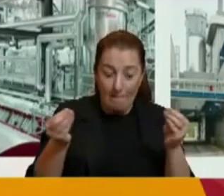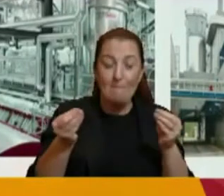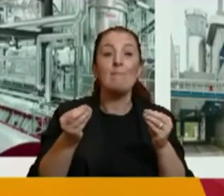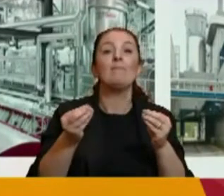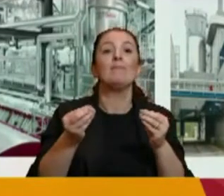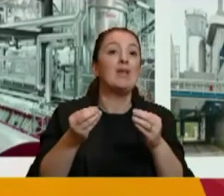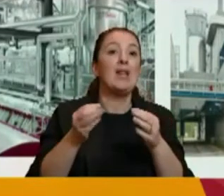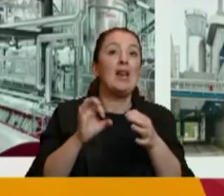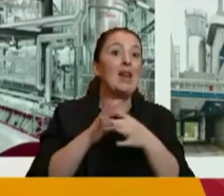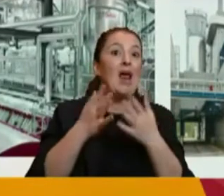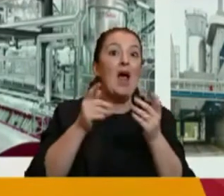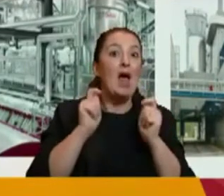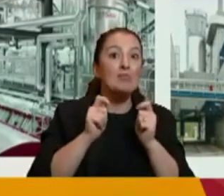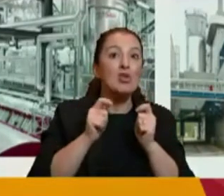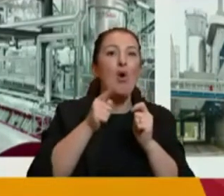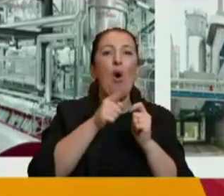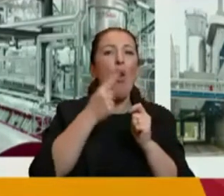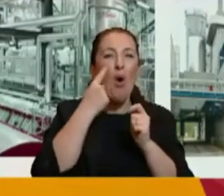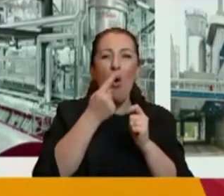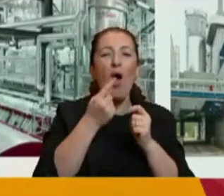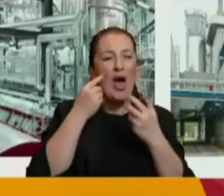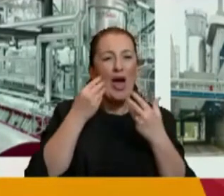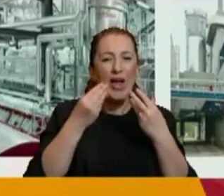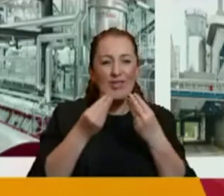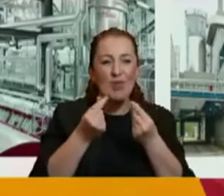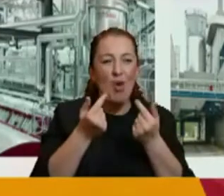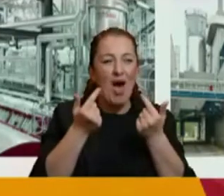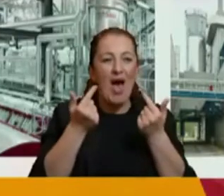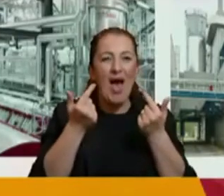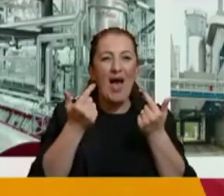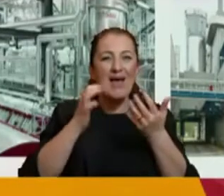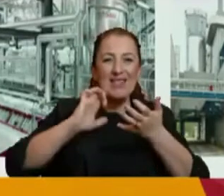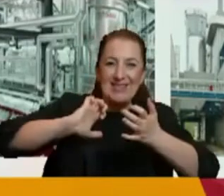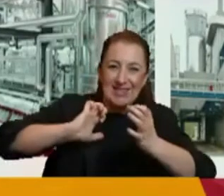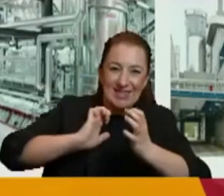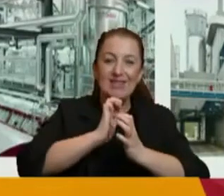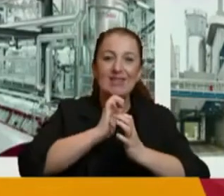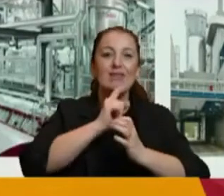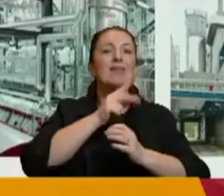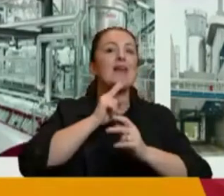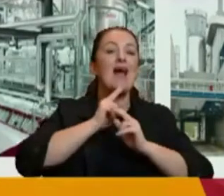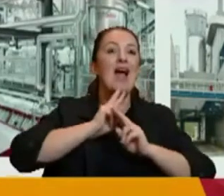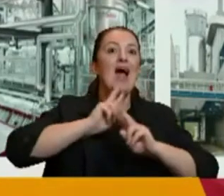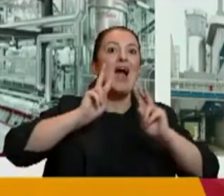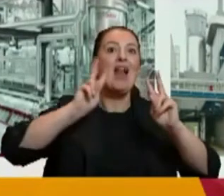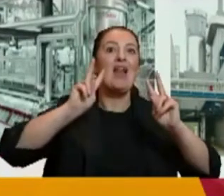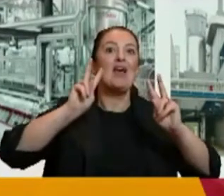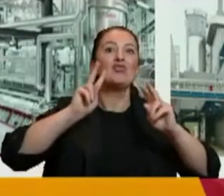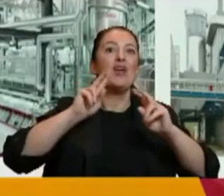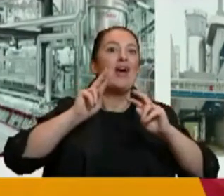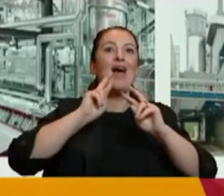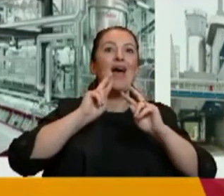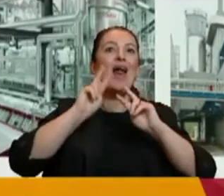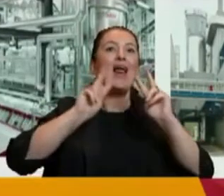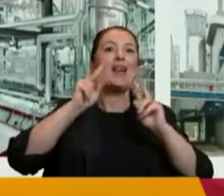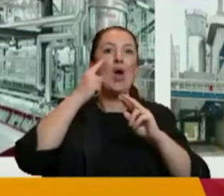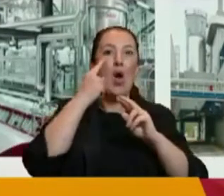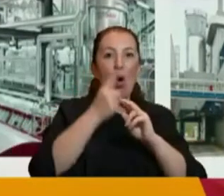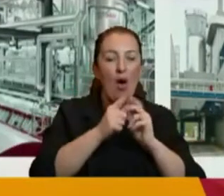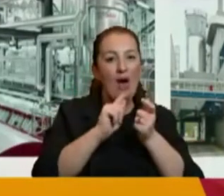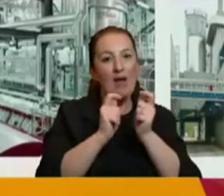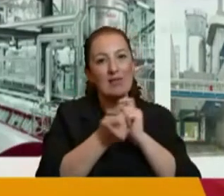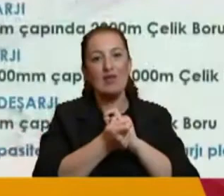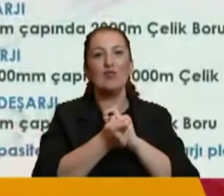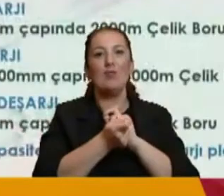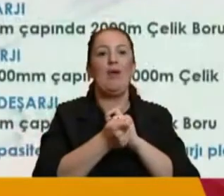arıyoruz Yani bunların hacimlerinde küçültüp gerekirse bunlardan elektrik enerjisi elde etmek ve bertaraf etmek